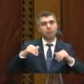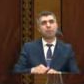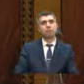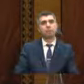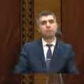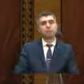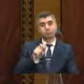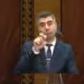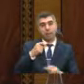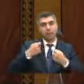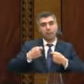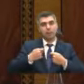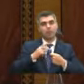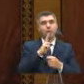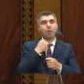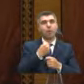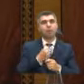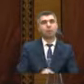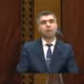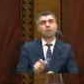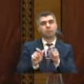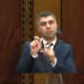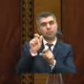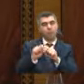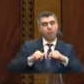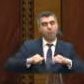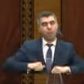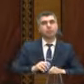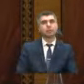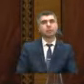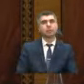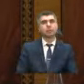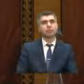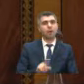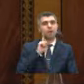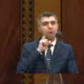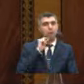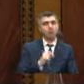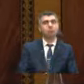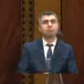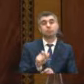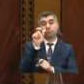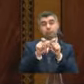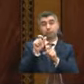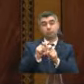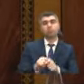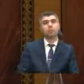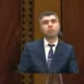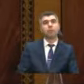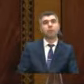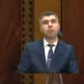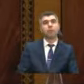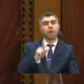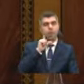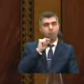السيد رئيس الحكومة المحترم، سيدات والسادة الوزراء والوزيرات، السادة والسيدات